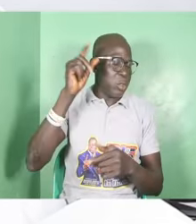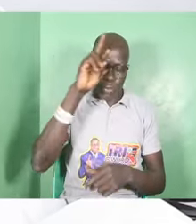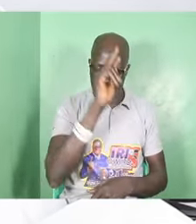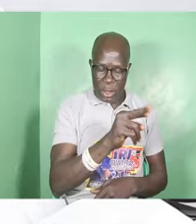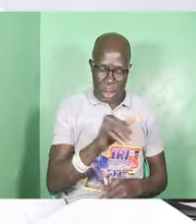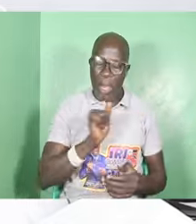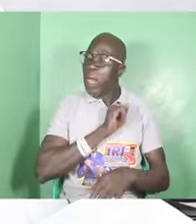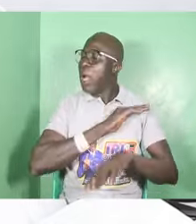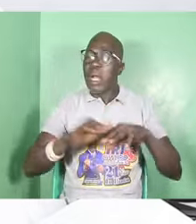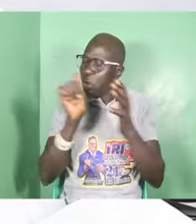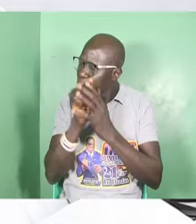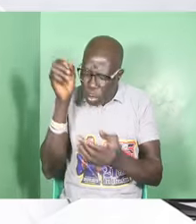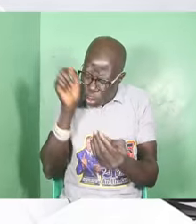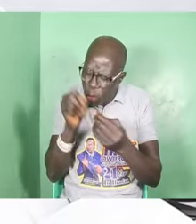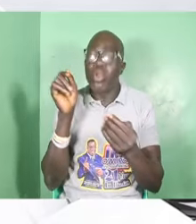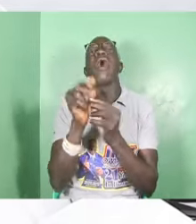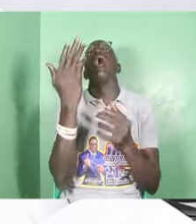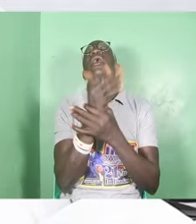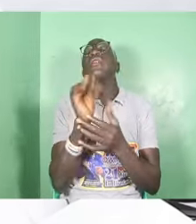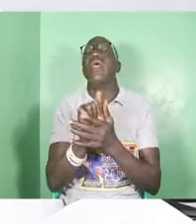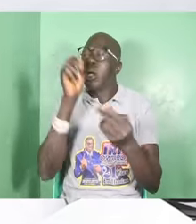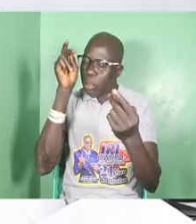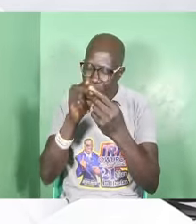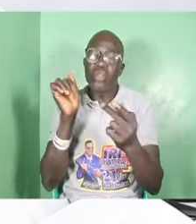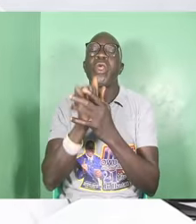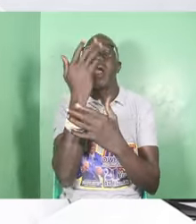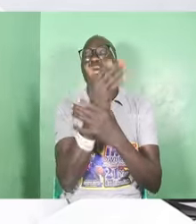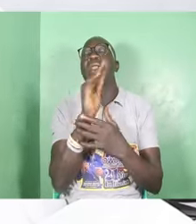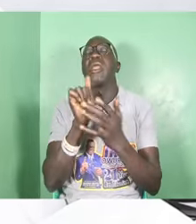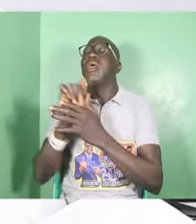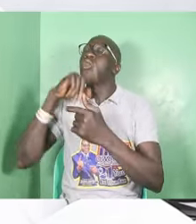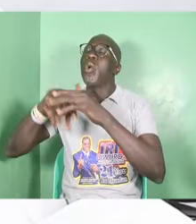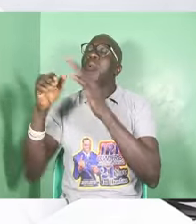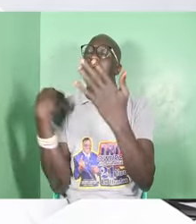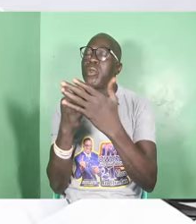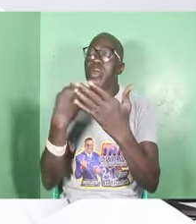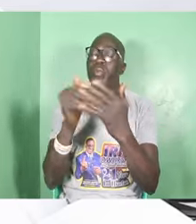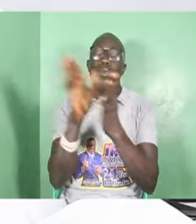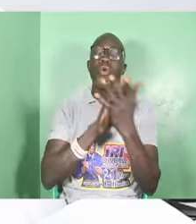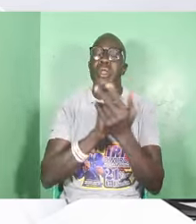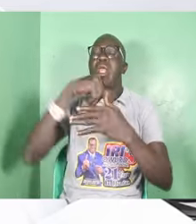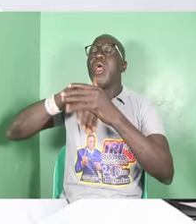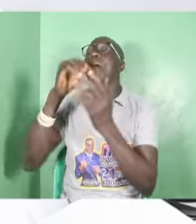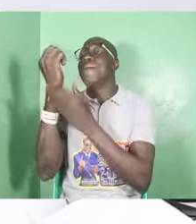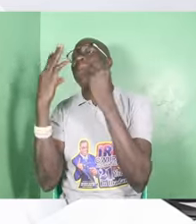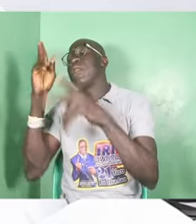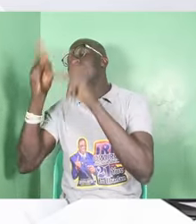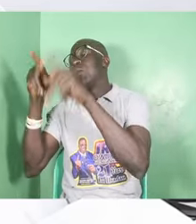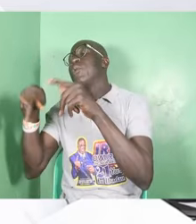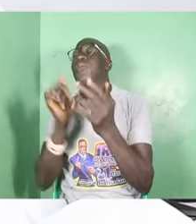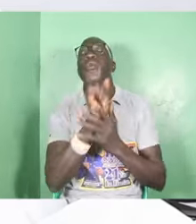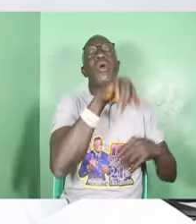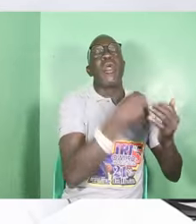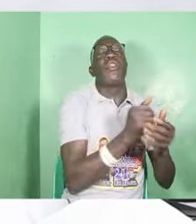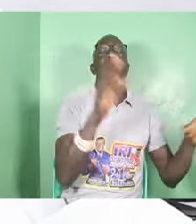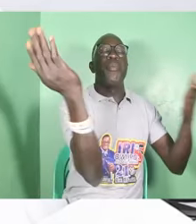sa. Fo gbono kan owo re. You will not touch your head. Fo gbono kan owo re. I will not receive money. Ogboro eniyan. Multitude